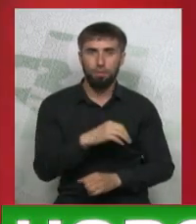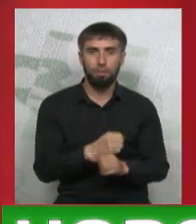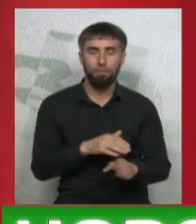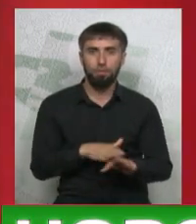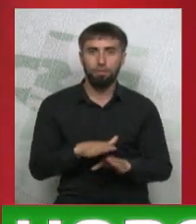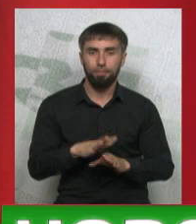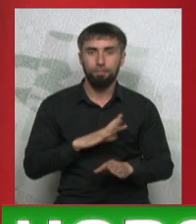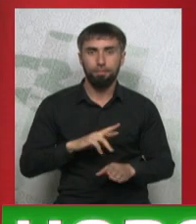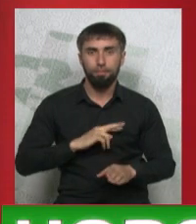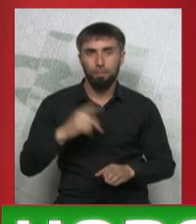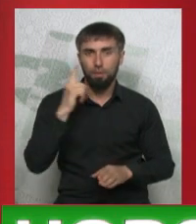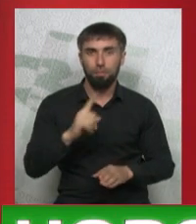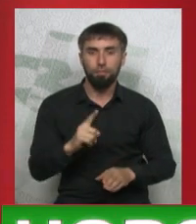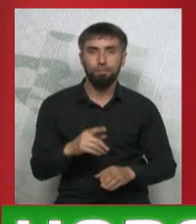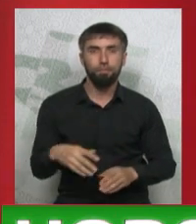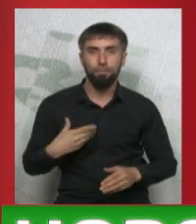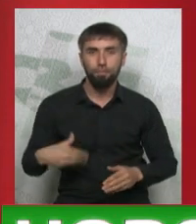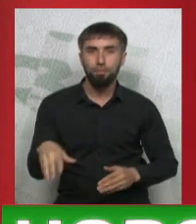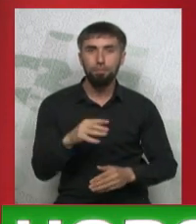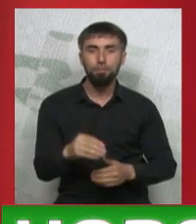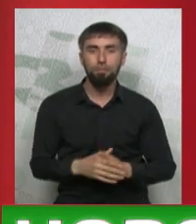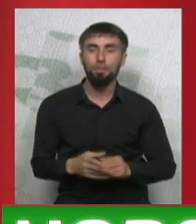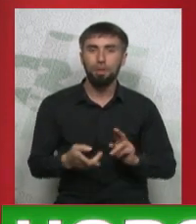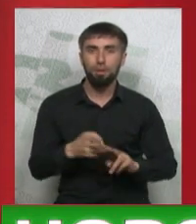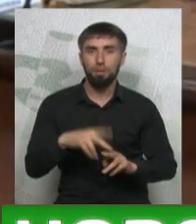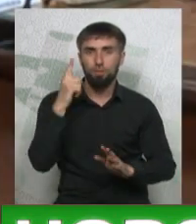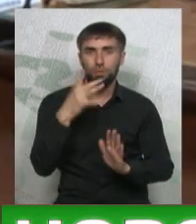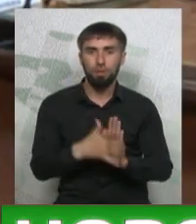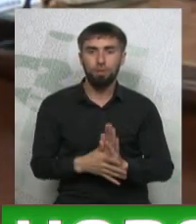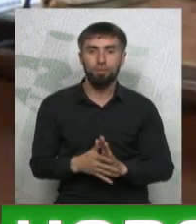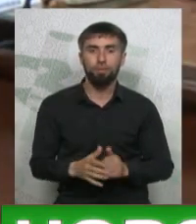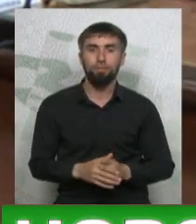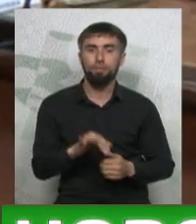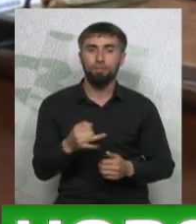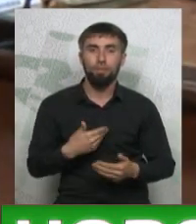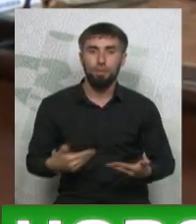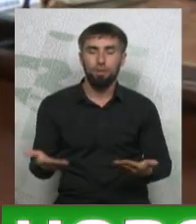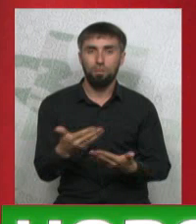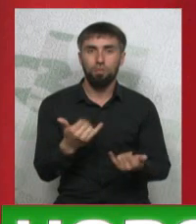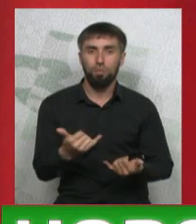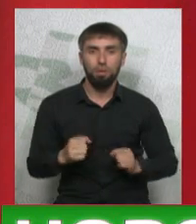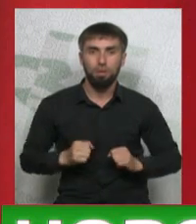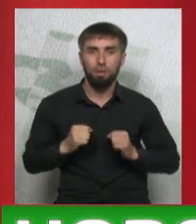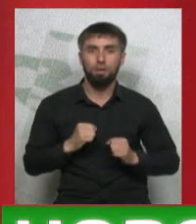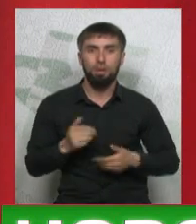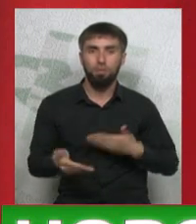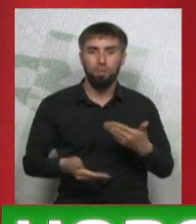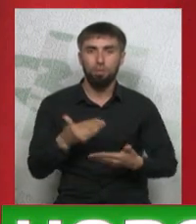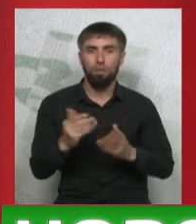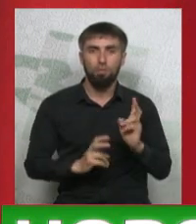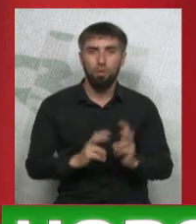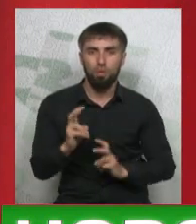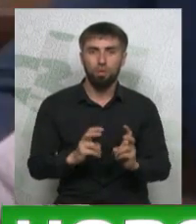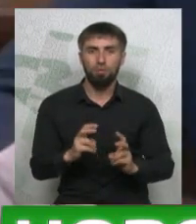Я думаю, что всем это понятно. Мы сегодня стараемся поднять производство,